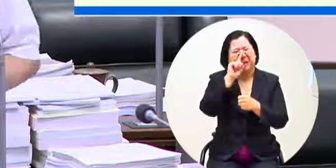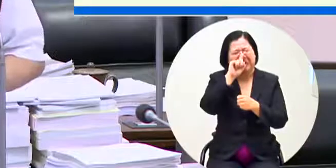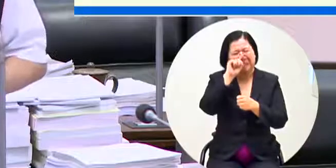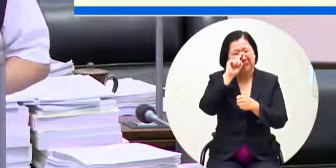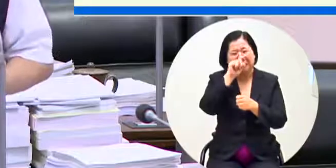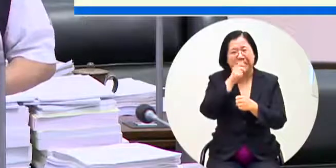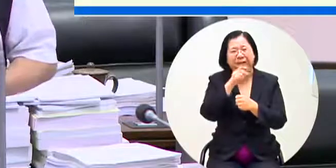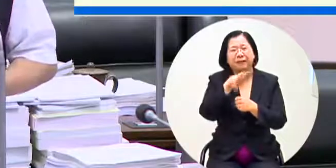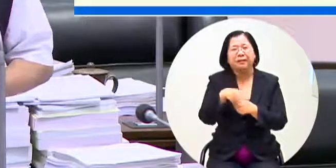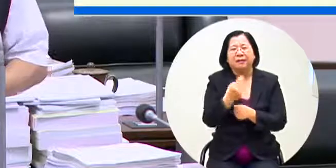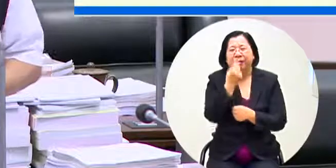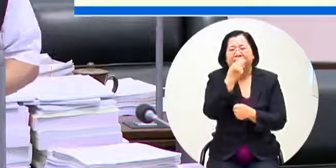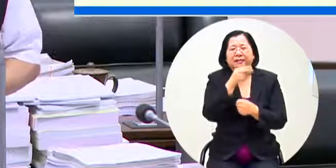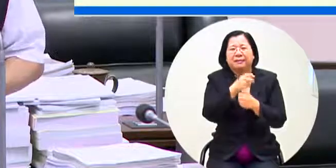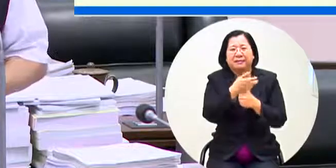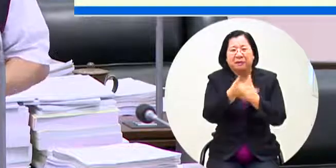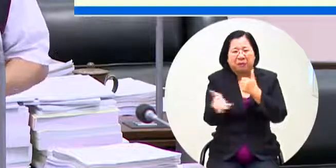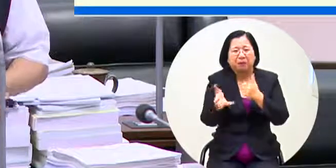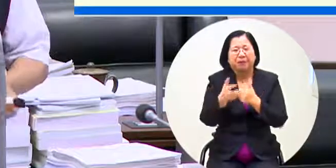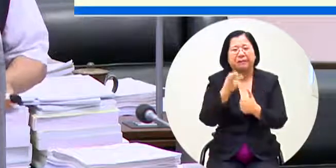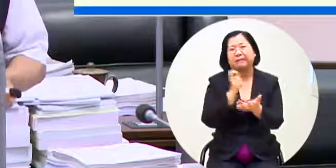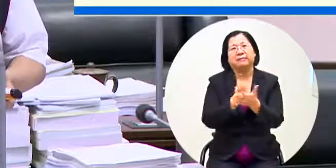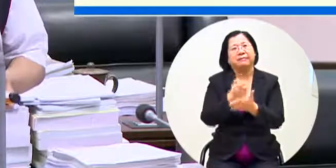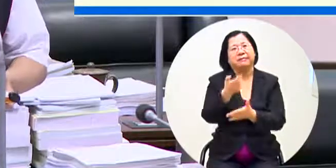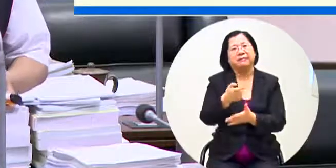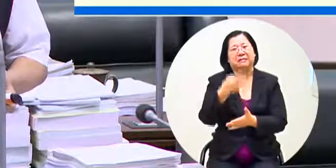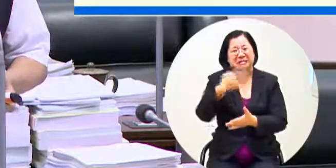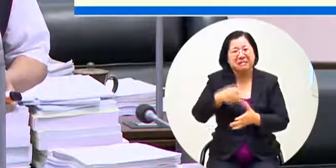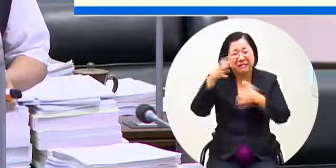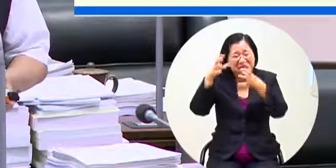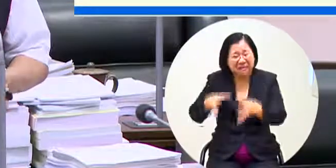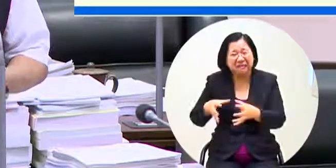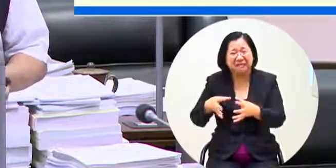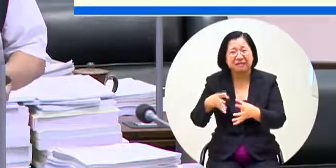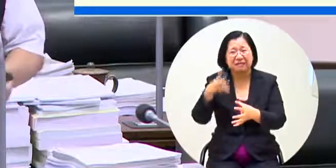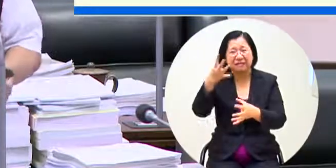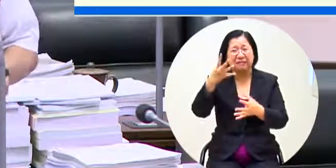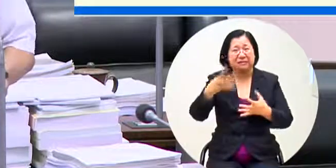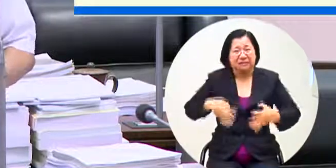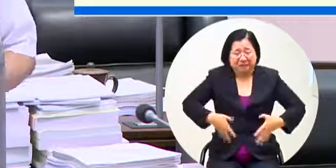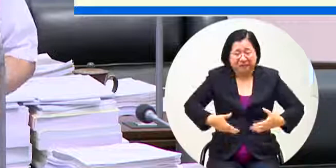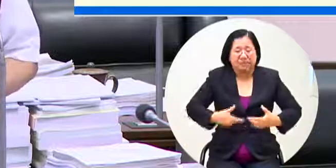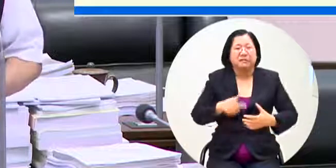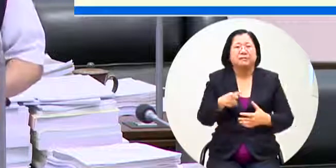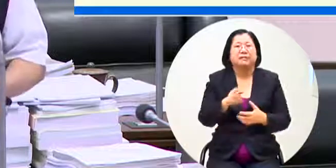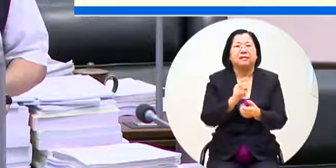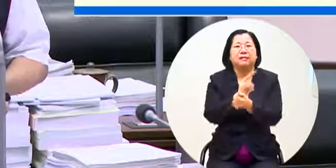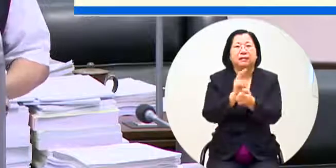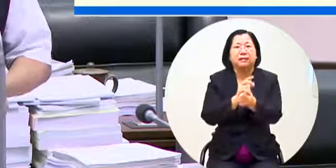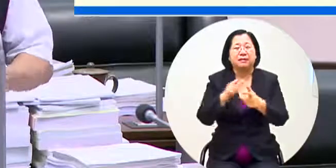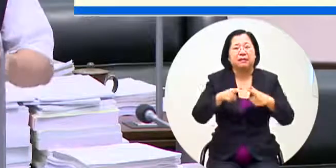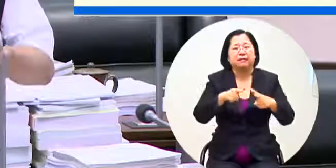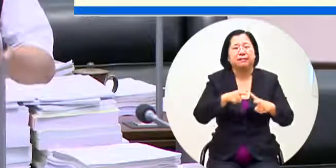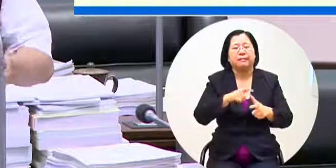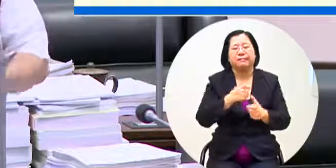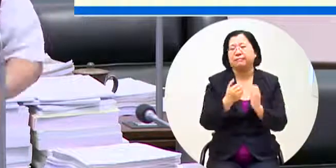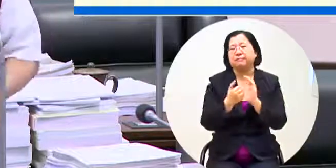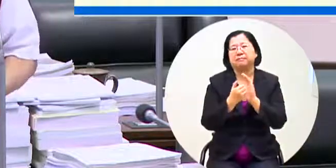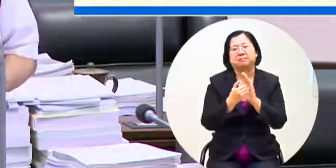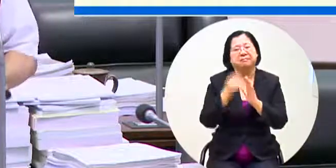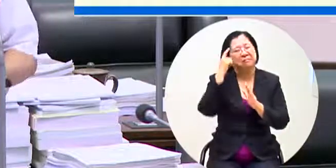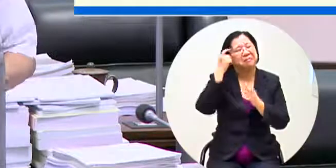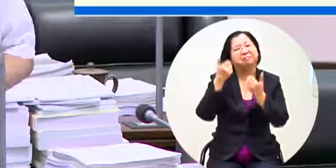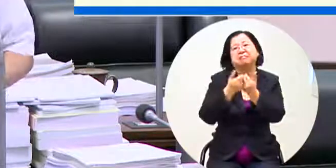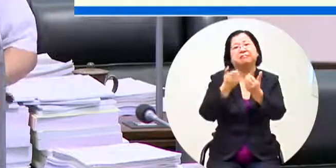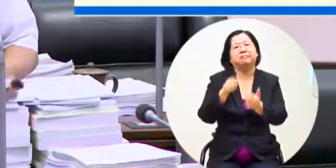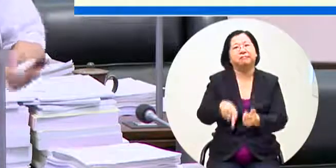轻。我想吼，这里面人真正足极力在反对吼， 我想从这种声音哦，欢迎来给咱的市务